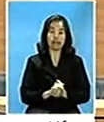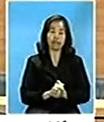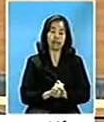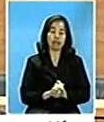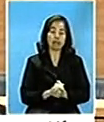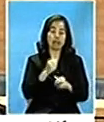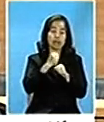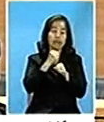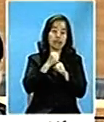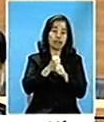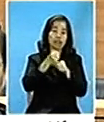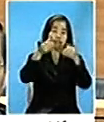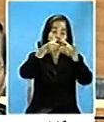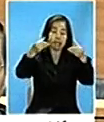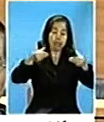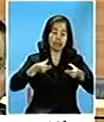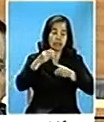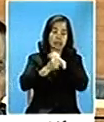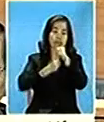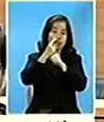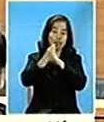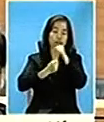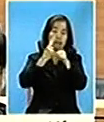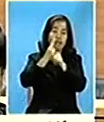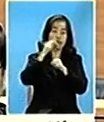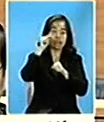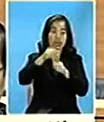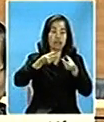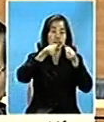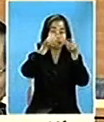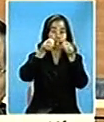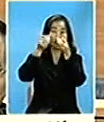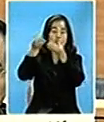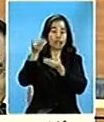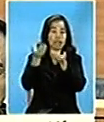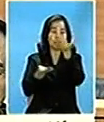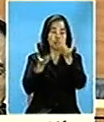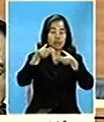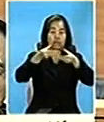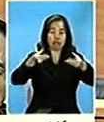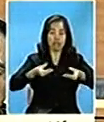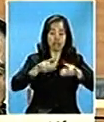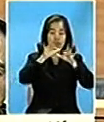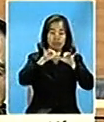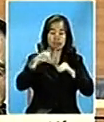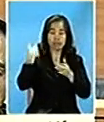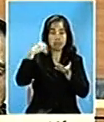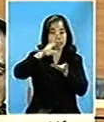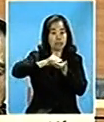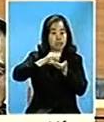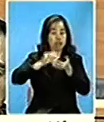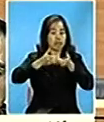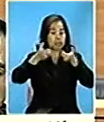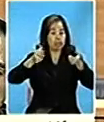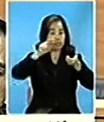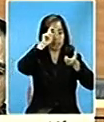รายงานอันนี้ทุกปีไปยังองค์กรนี้หรือเปล่านะคะว่าท่านได้แยกบันทึกไว้เปล่าว่าร